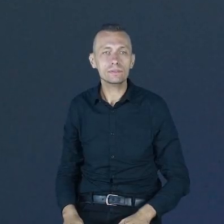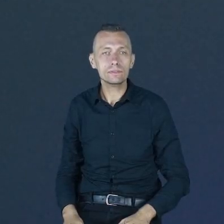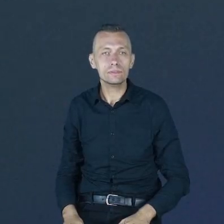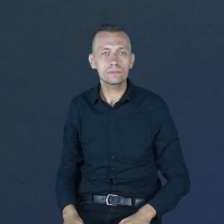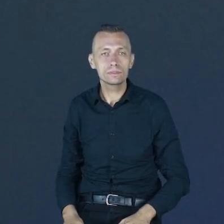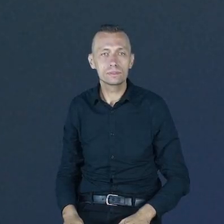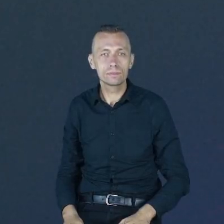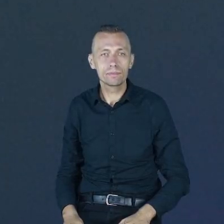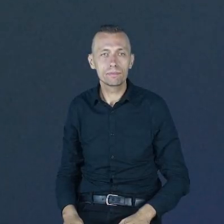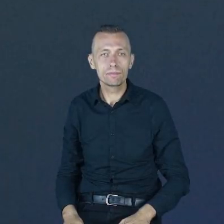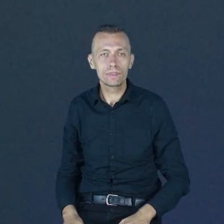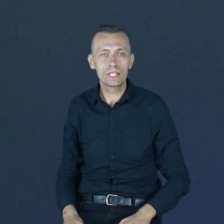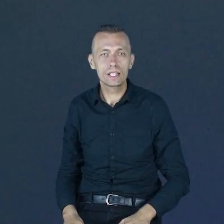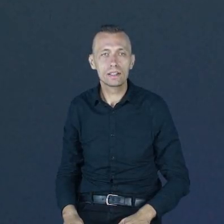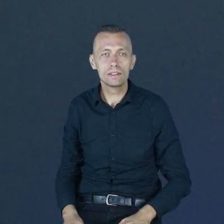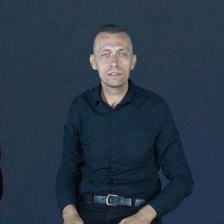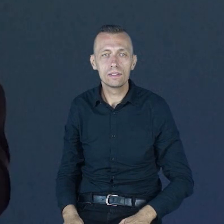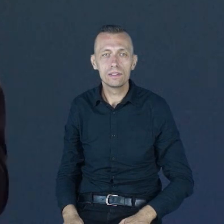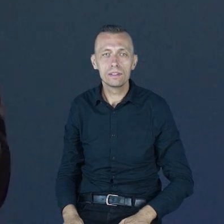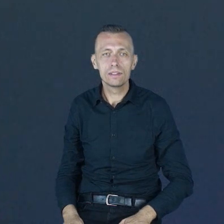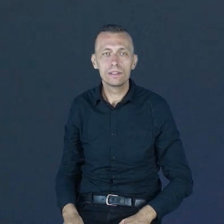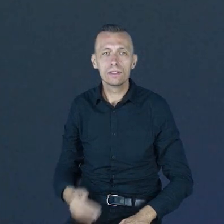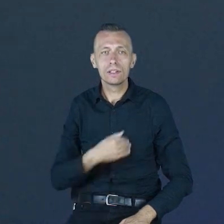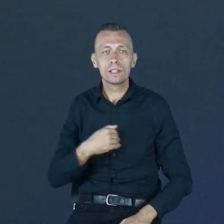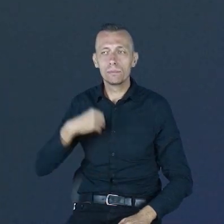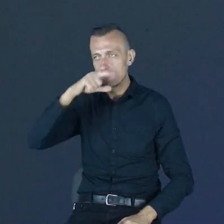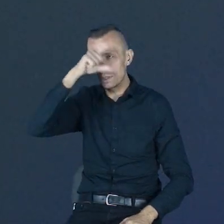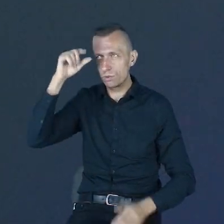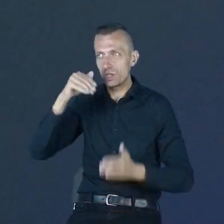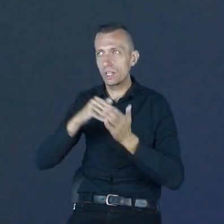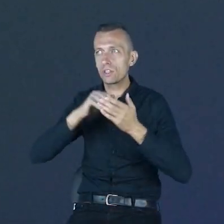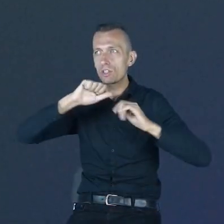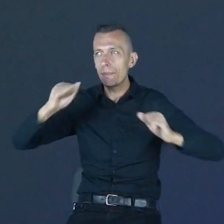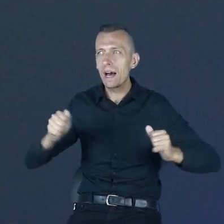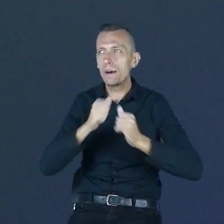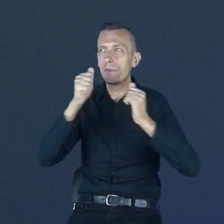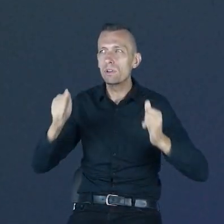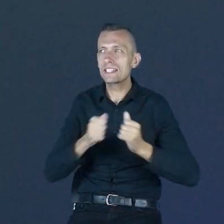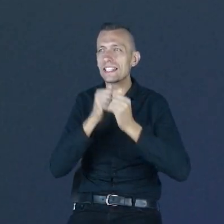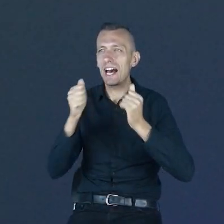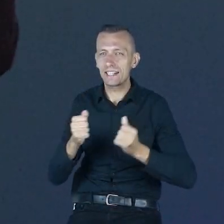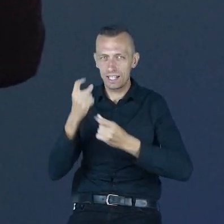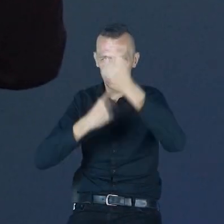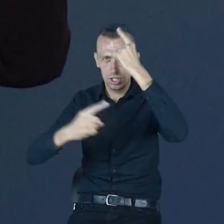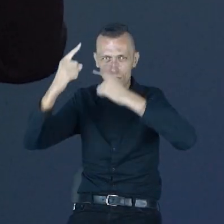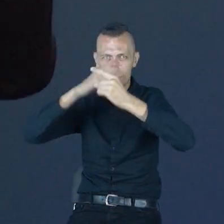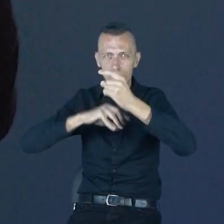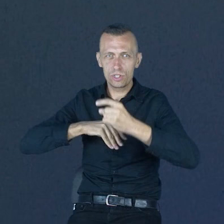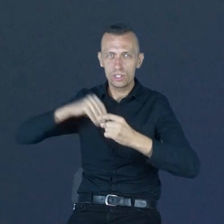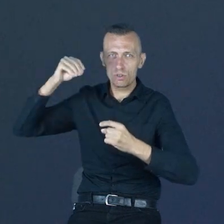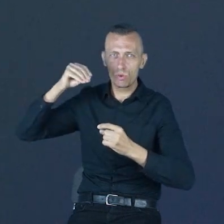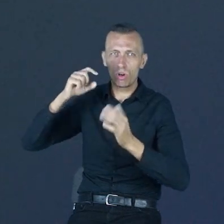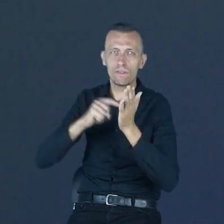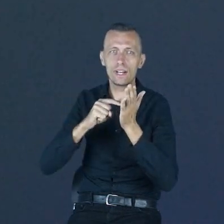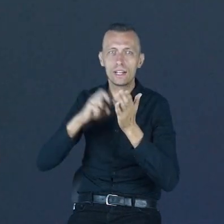wymaga pewnego wysiłku, aby skupić się na tym, co duchowe, ponieważ to wymaga wiary. To potrzebuje rozwinąć